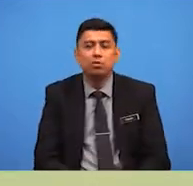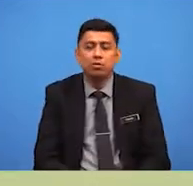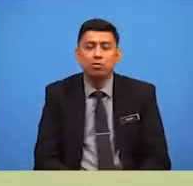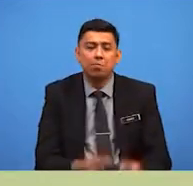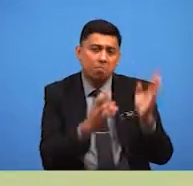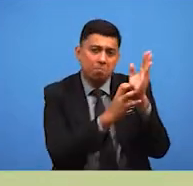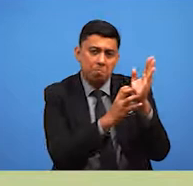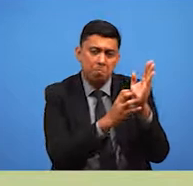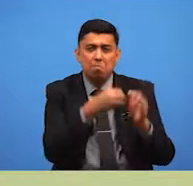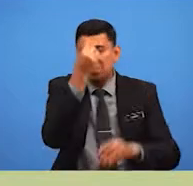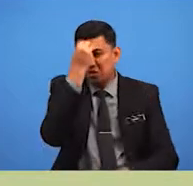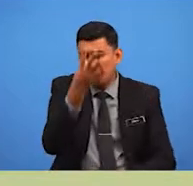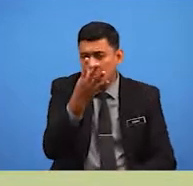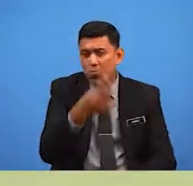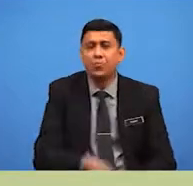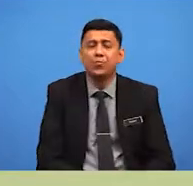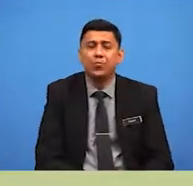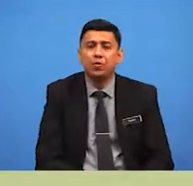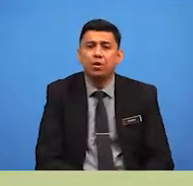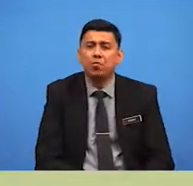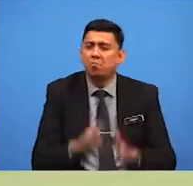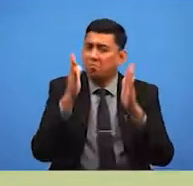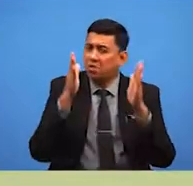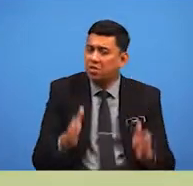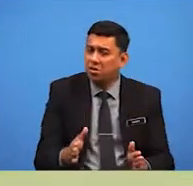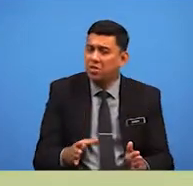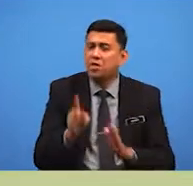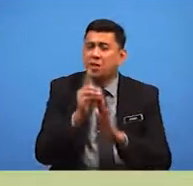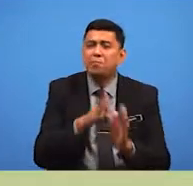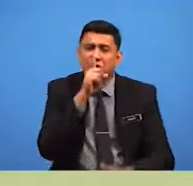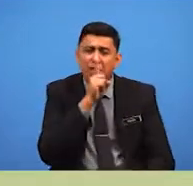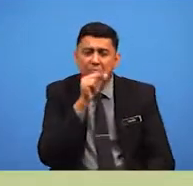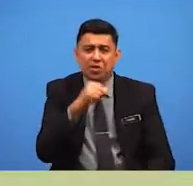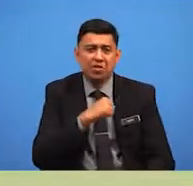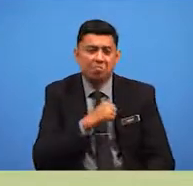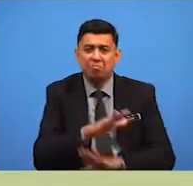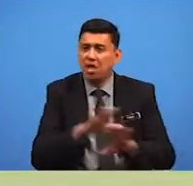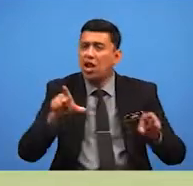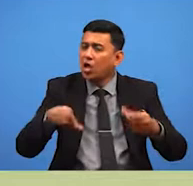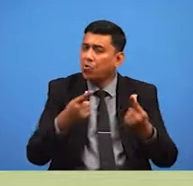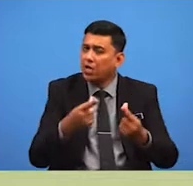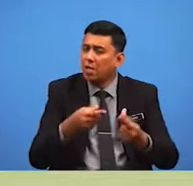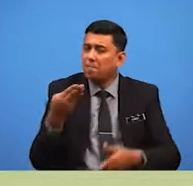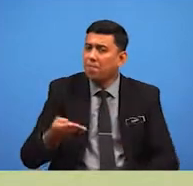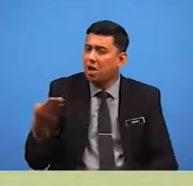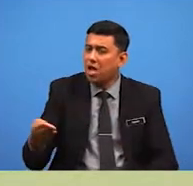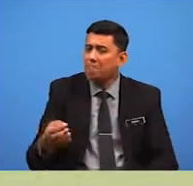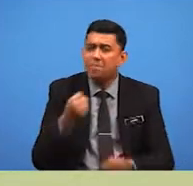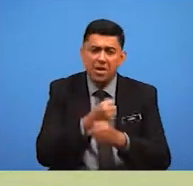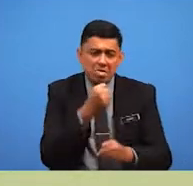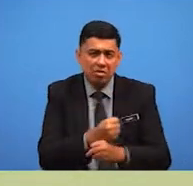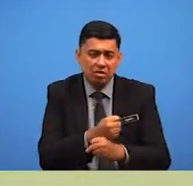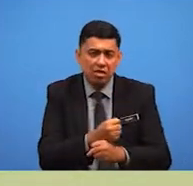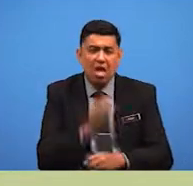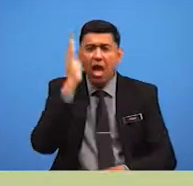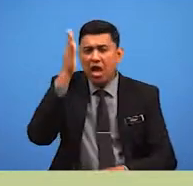Rangkap ini menyatakan bahawa orang yang berdiam diri tidak melakukan sebarang pekerjaan